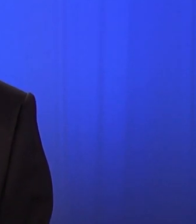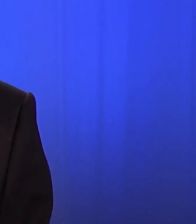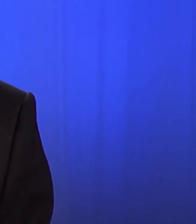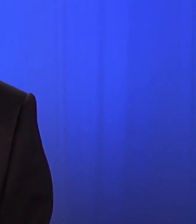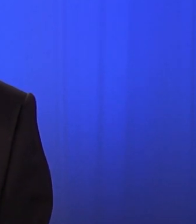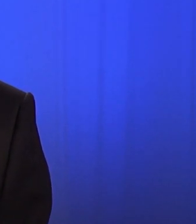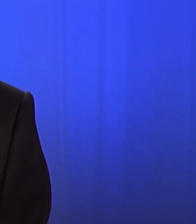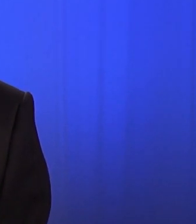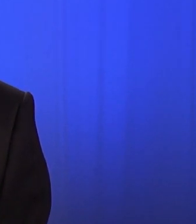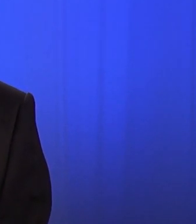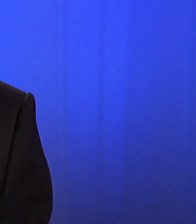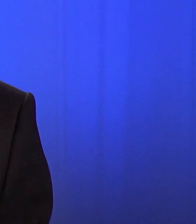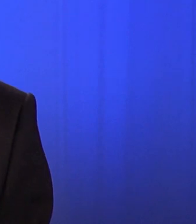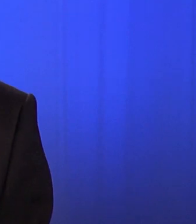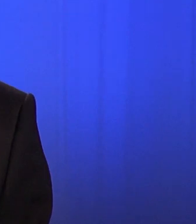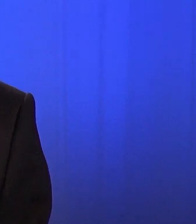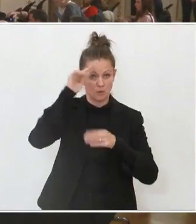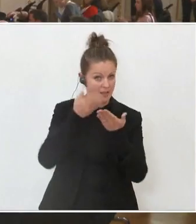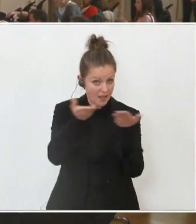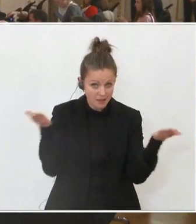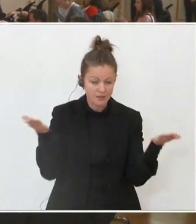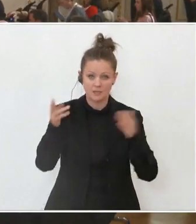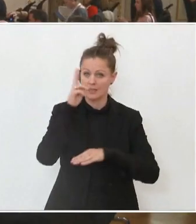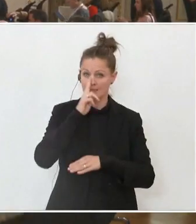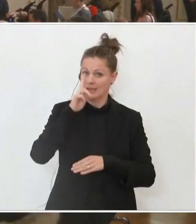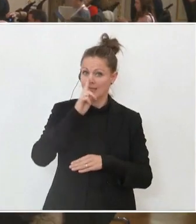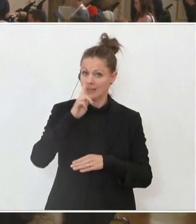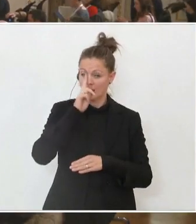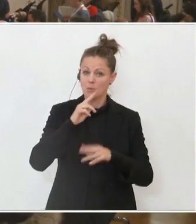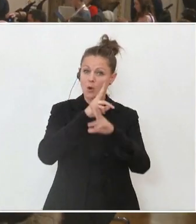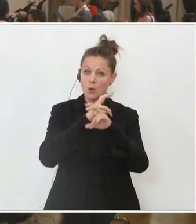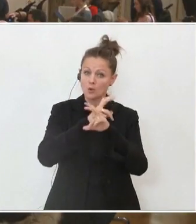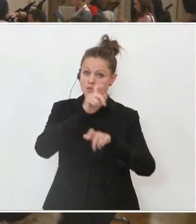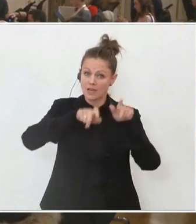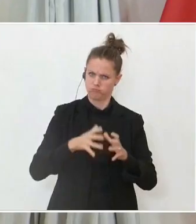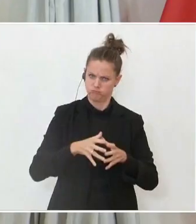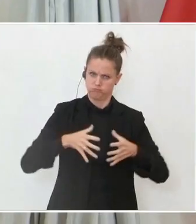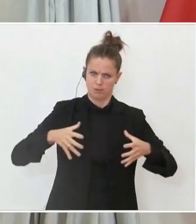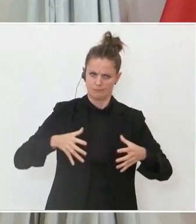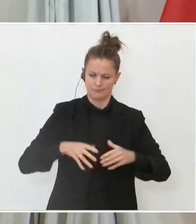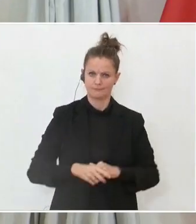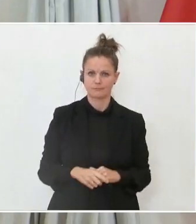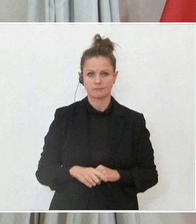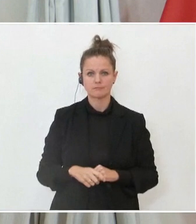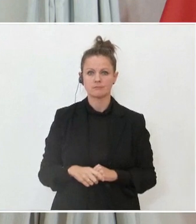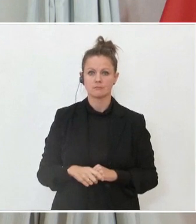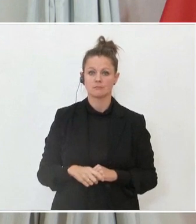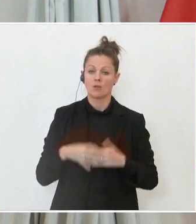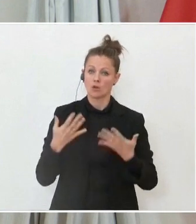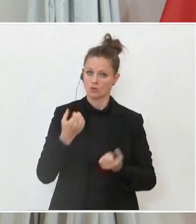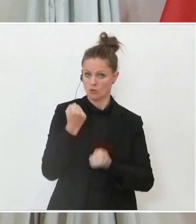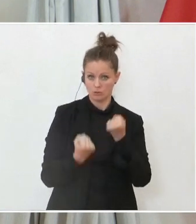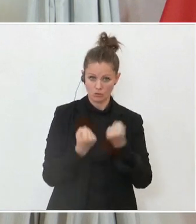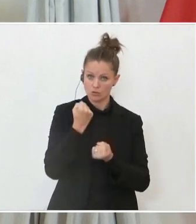Себастьян Курц заявил, что оставит должность канцлера на фоне коррупционного скандала. По данным прокуратуры, Минфин выделял средства из бюджета